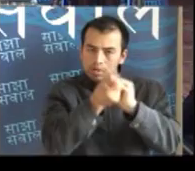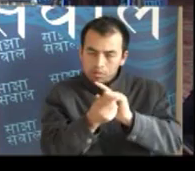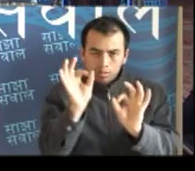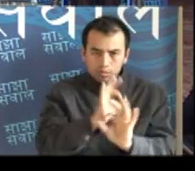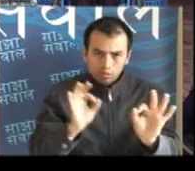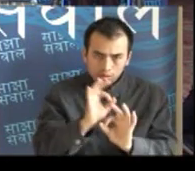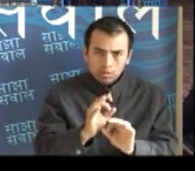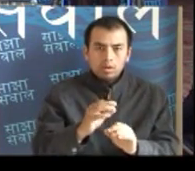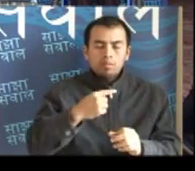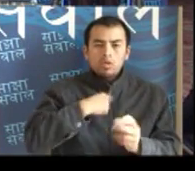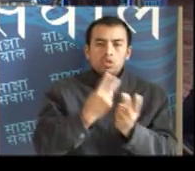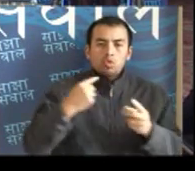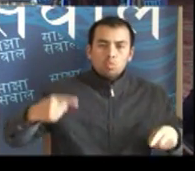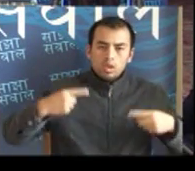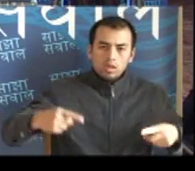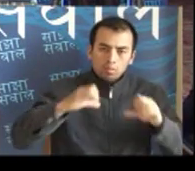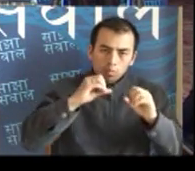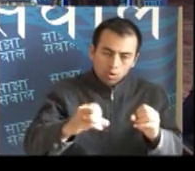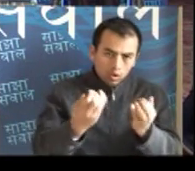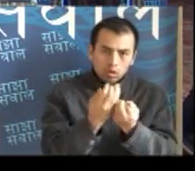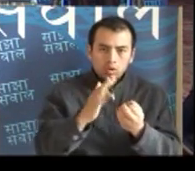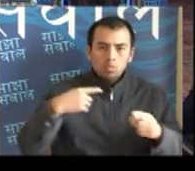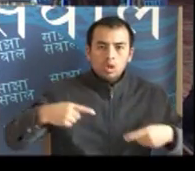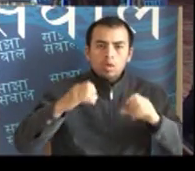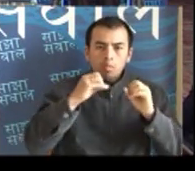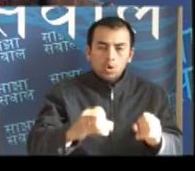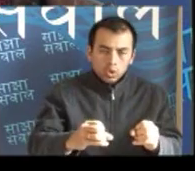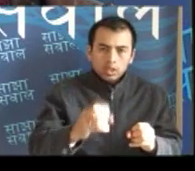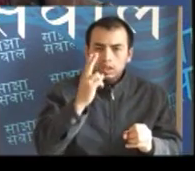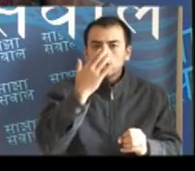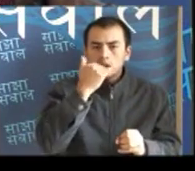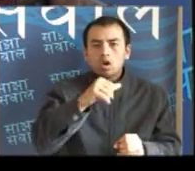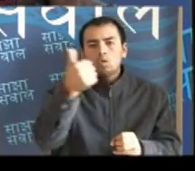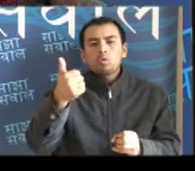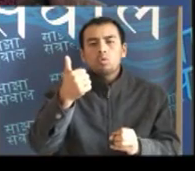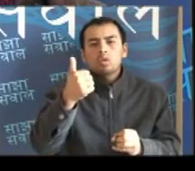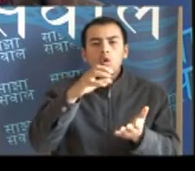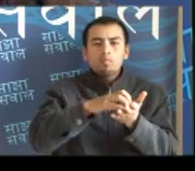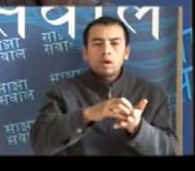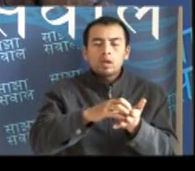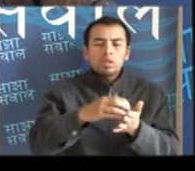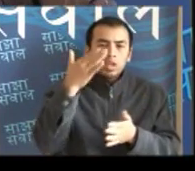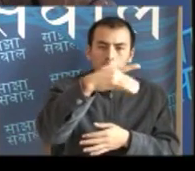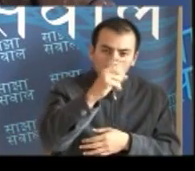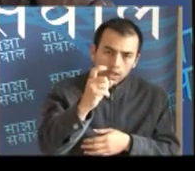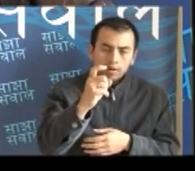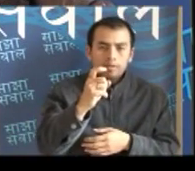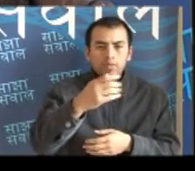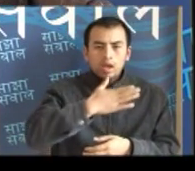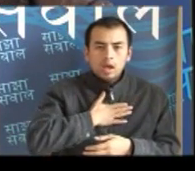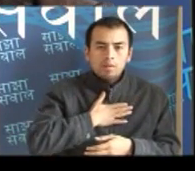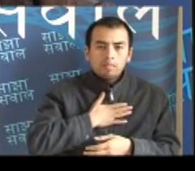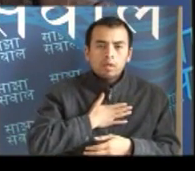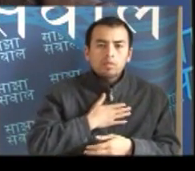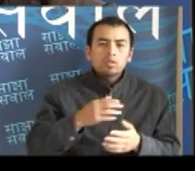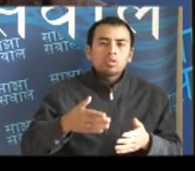आउँदैन, जस्तै अब म एउटा होलचेयर छ, होलचेयर रिजर्भकै भएको कारणले एउटा हामी अर्को ठाउँ एक ठाउँबाट अर्को ठाउँमा जानको लागि यहाँ हाम्रो चाहिँ